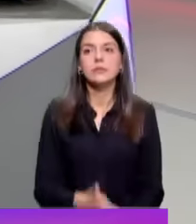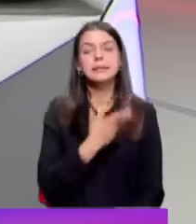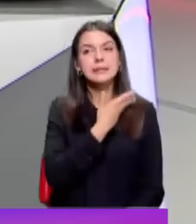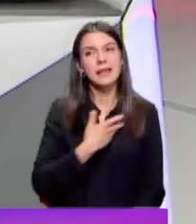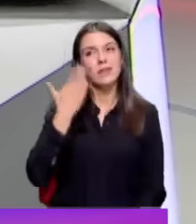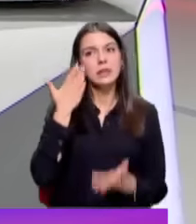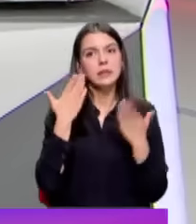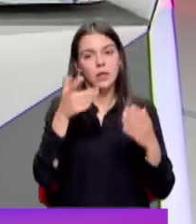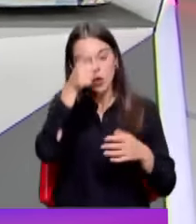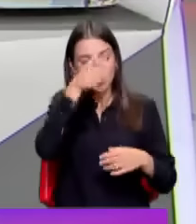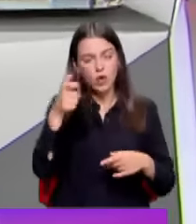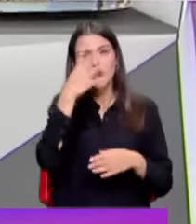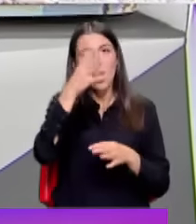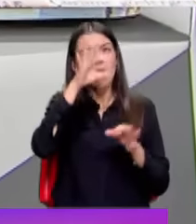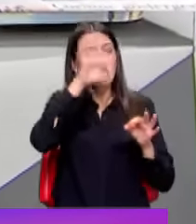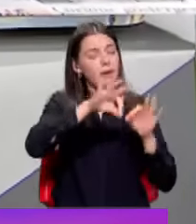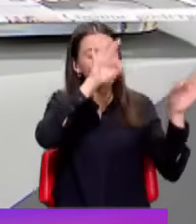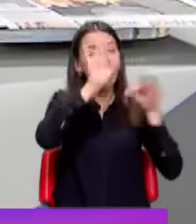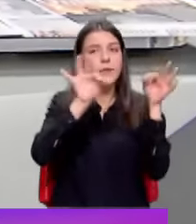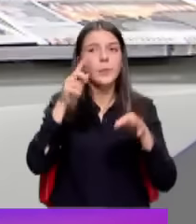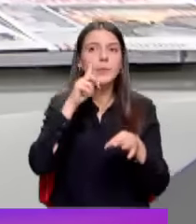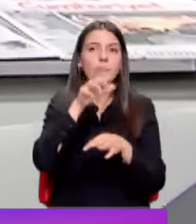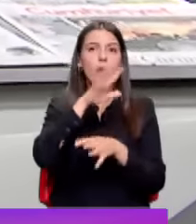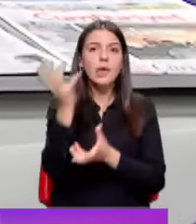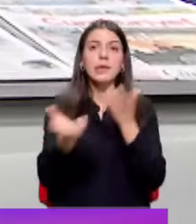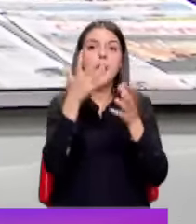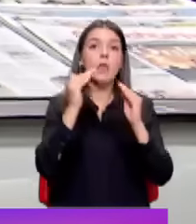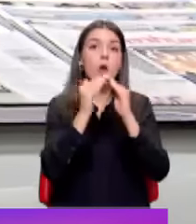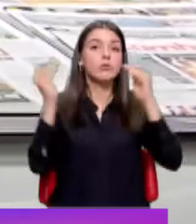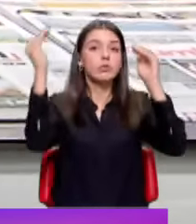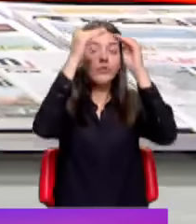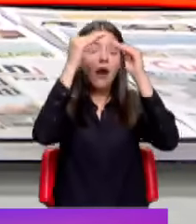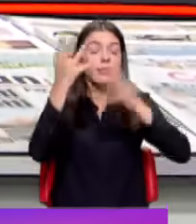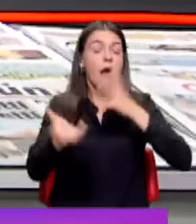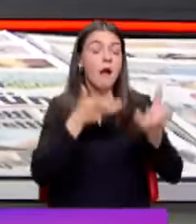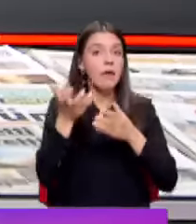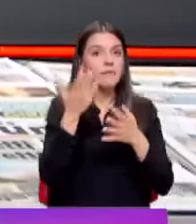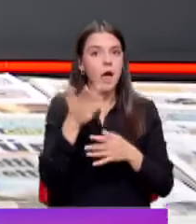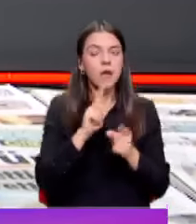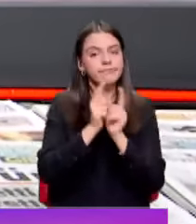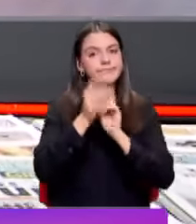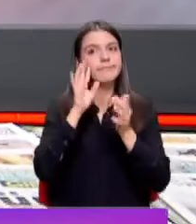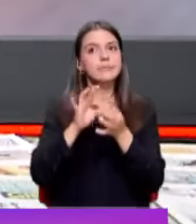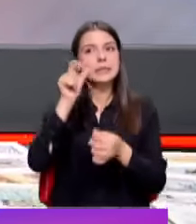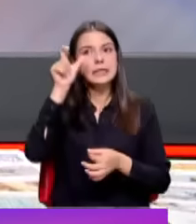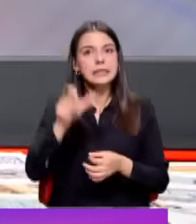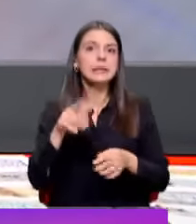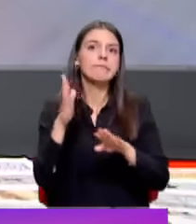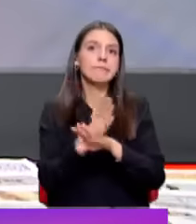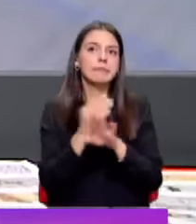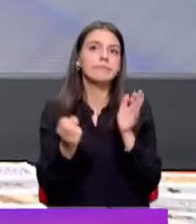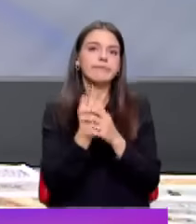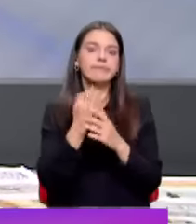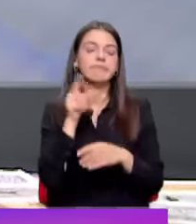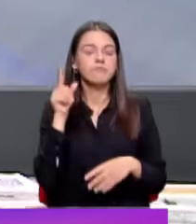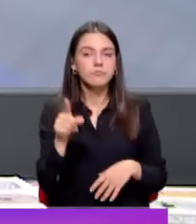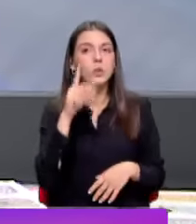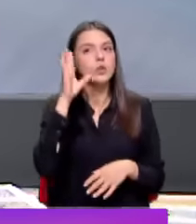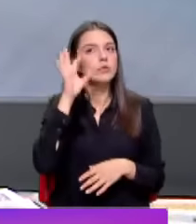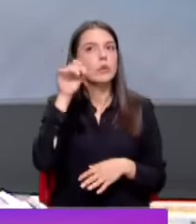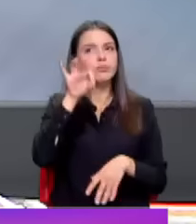Sevgili izleyenler, Türkiye'nin dört bir yanından yükseldi alevler. Pek çoğu insan kaynaklıydı. Uzmanlar bu